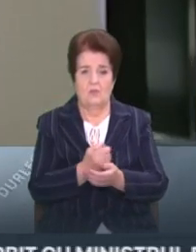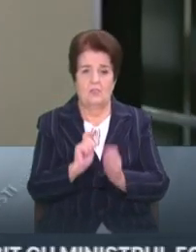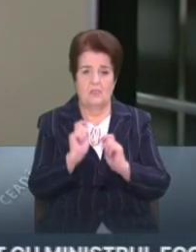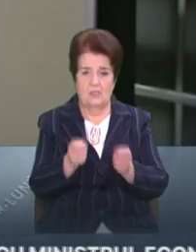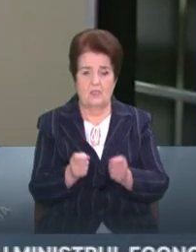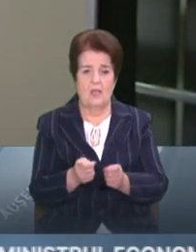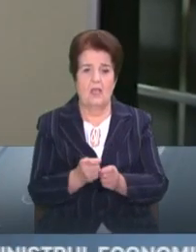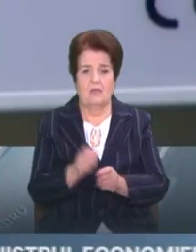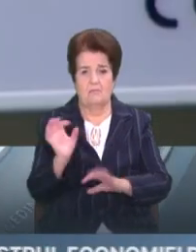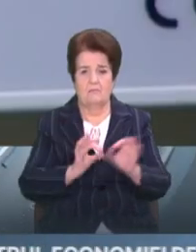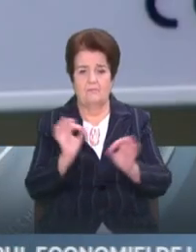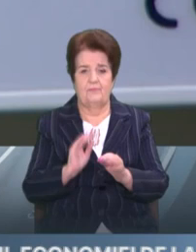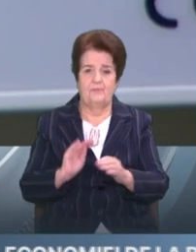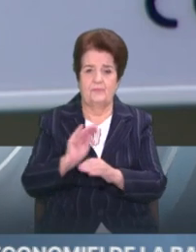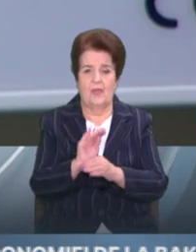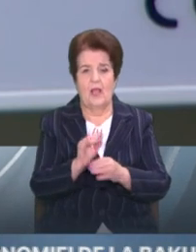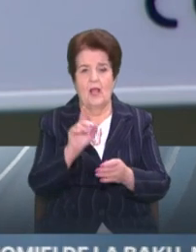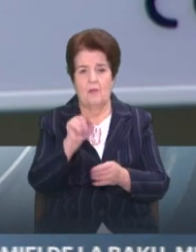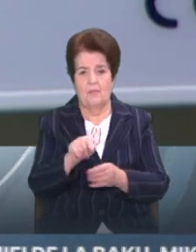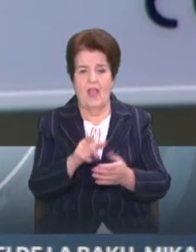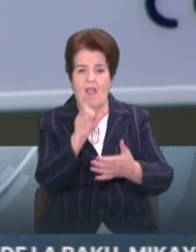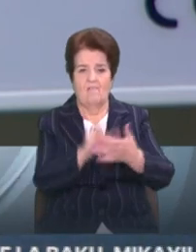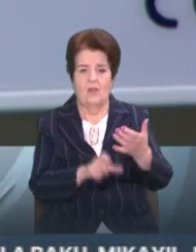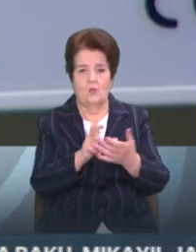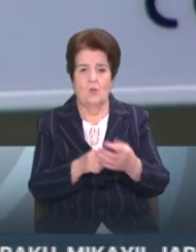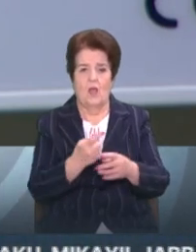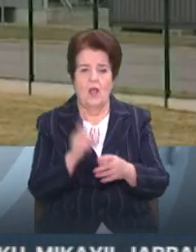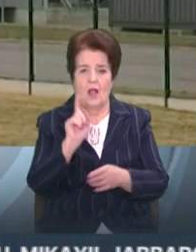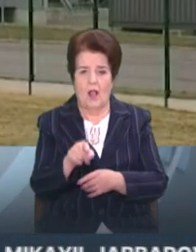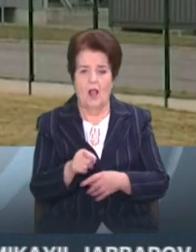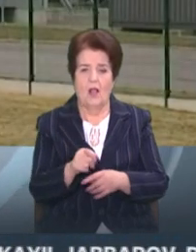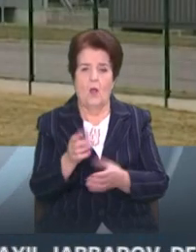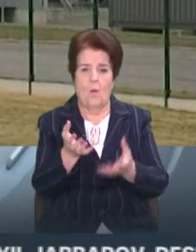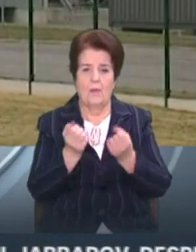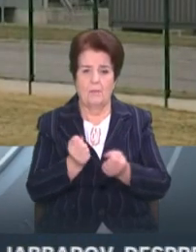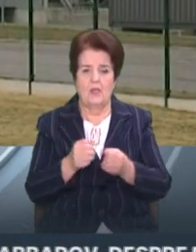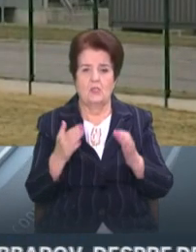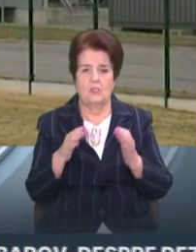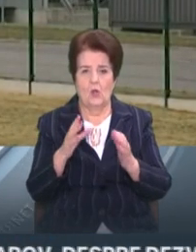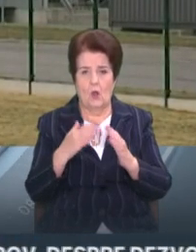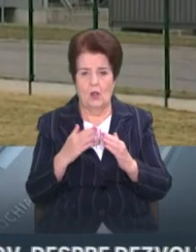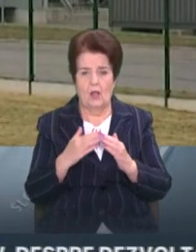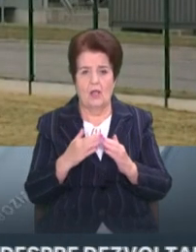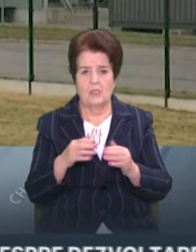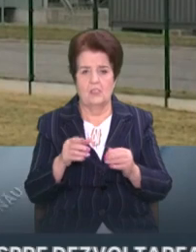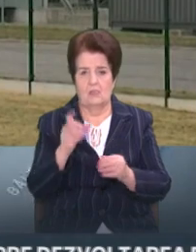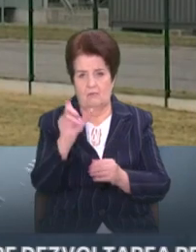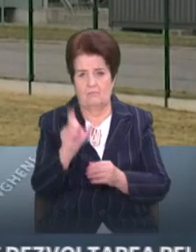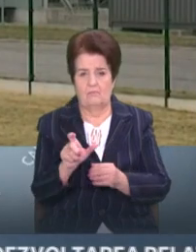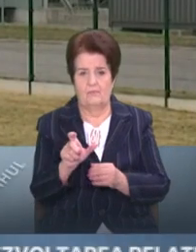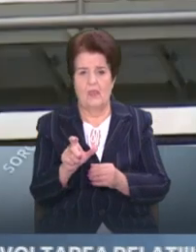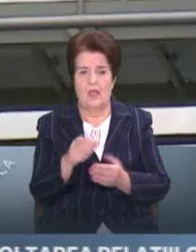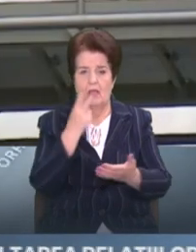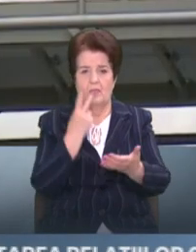a fi completată ulterior și ajustată, de a fi perfecționată pe măsură ce